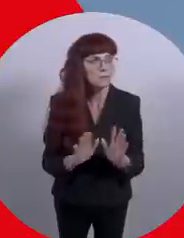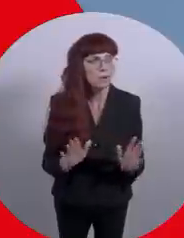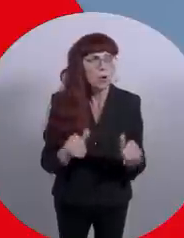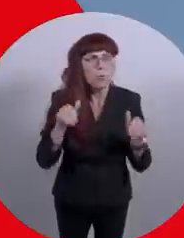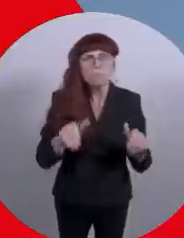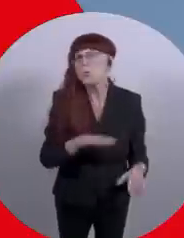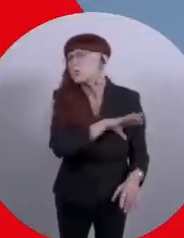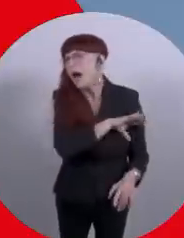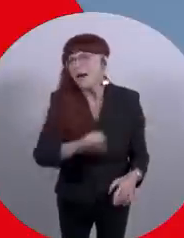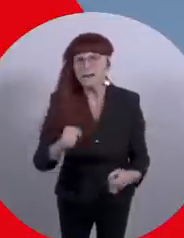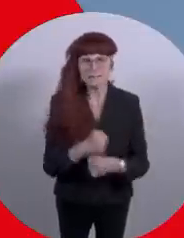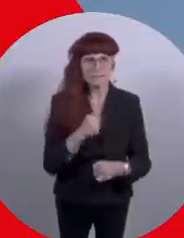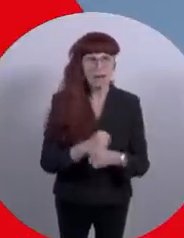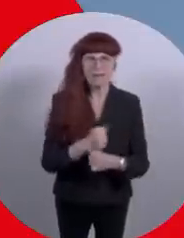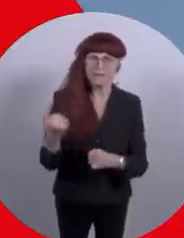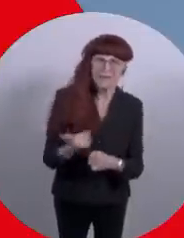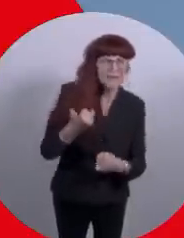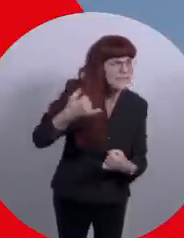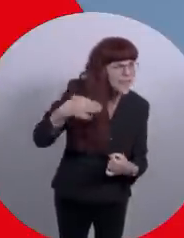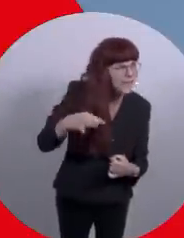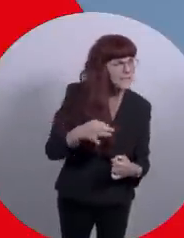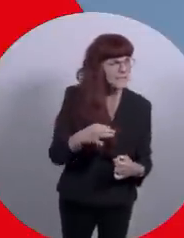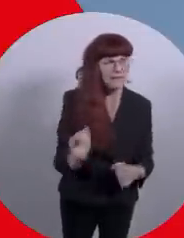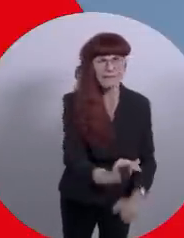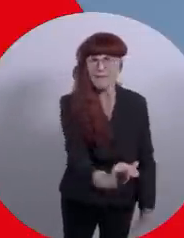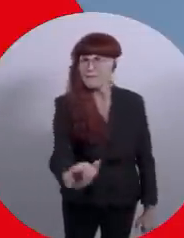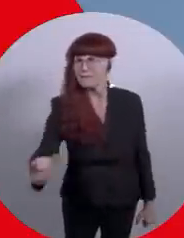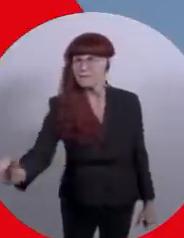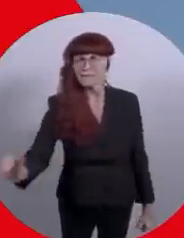jedes einzelne Kind